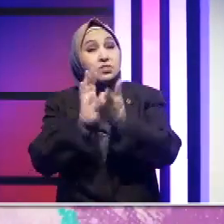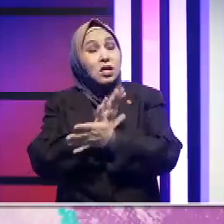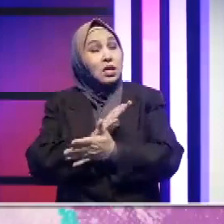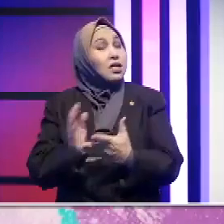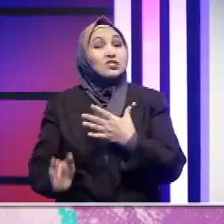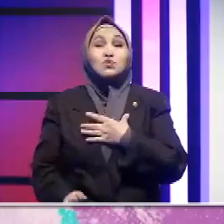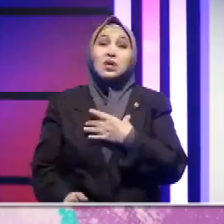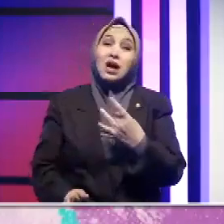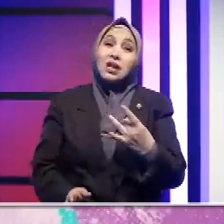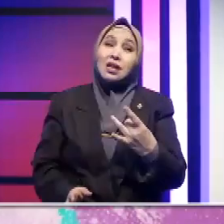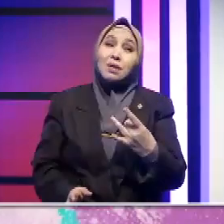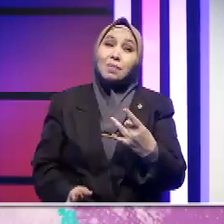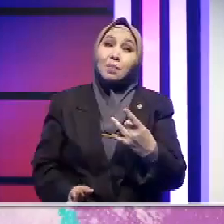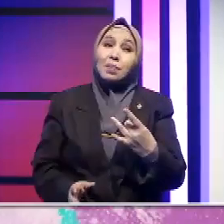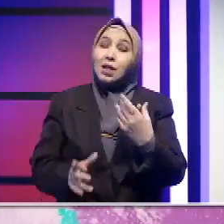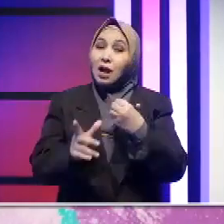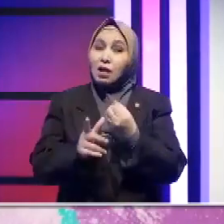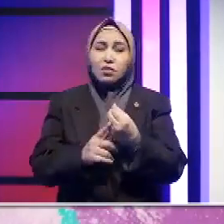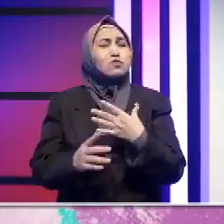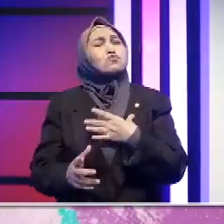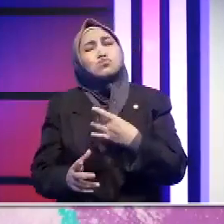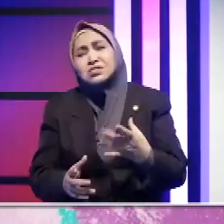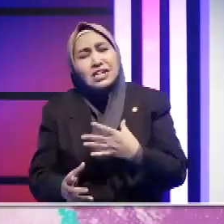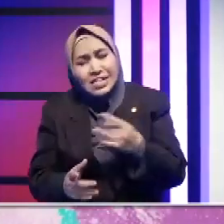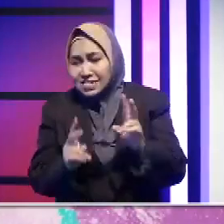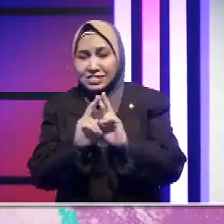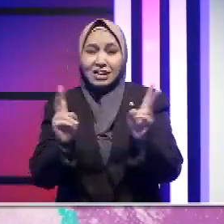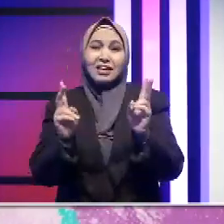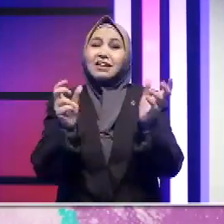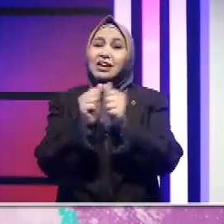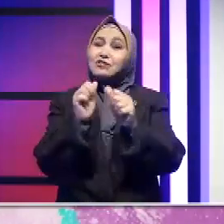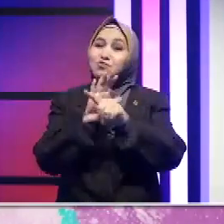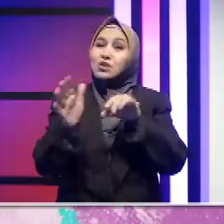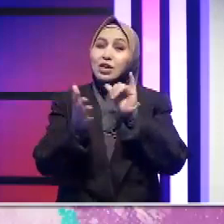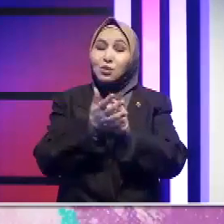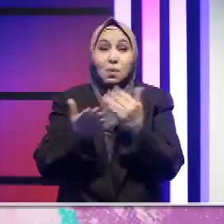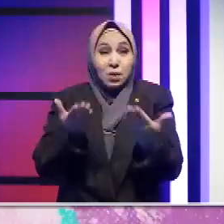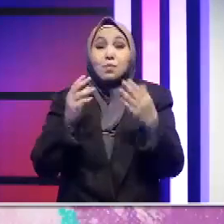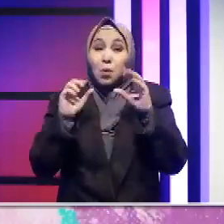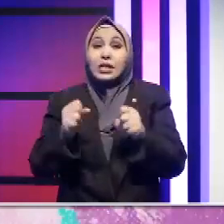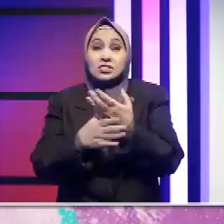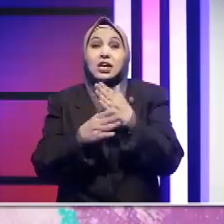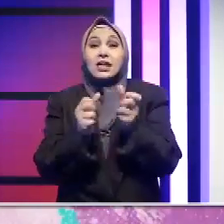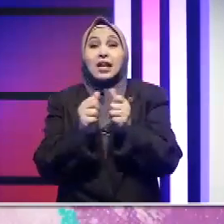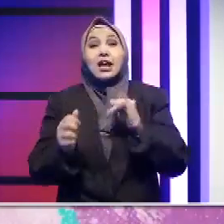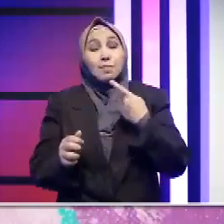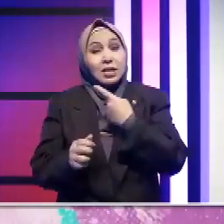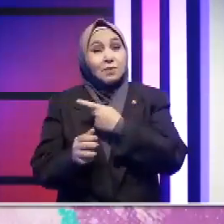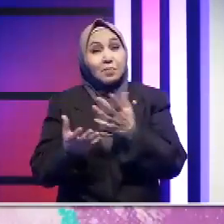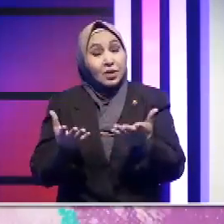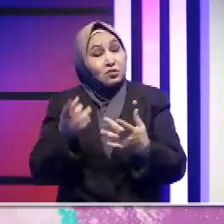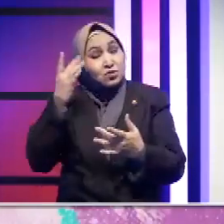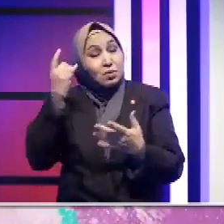kesukaan ataupun Suke sangat dengan dengan surah-surah tersebut mungkin boleh pastikan dengan kami salah